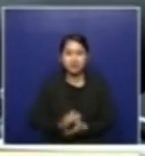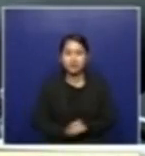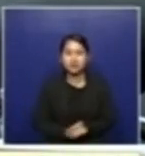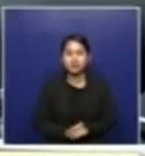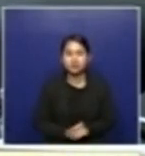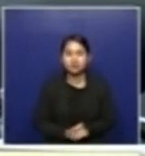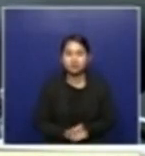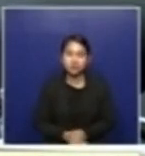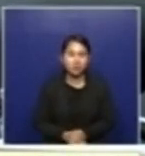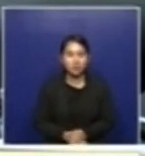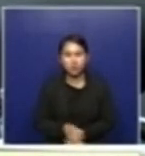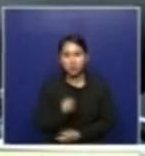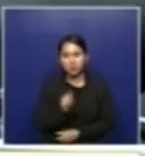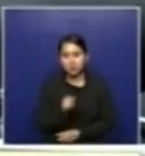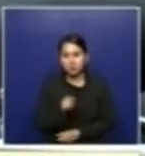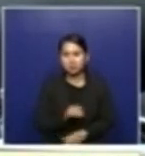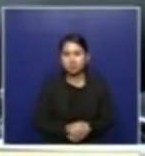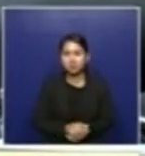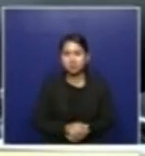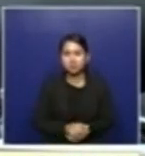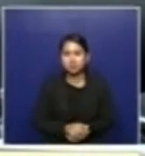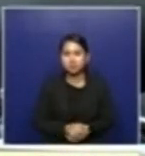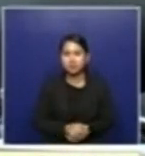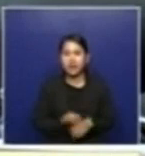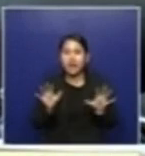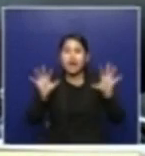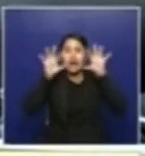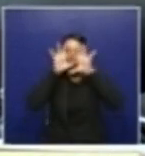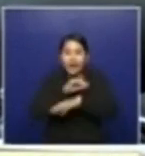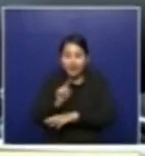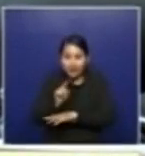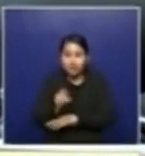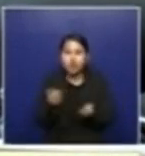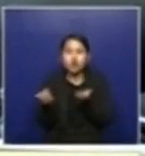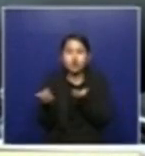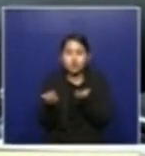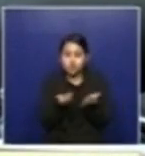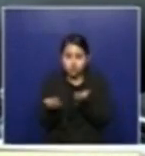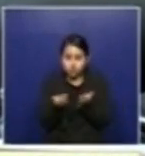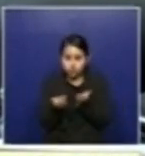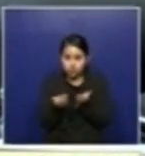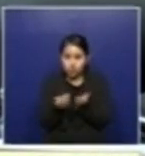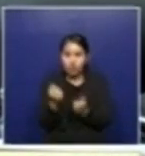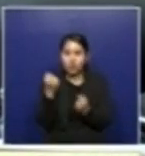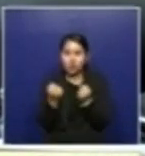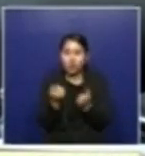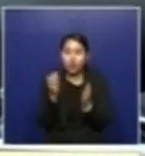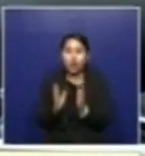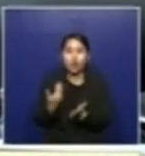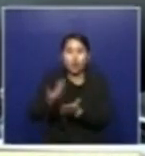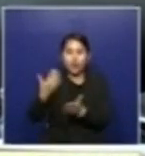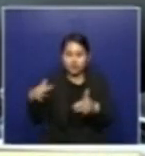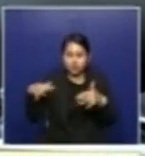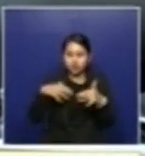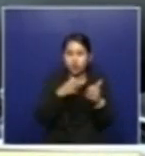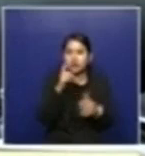คดีนี้นะครับไม่ต่างจากคดีบอสลูกกระทิงแดงหรอกครับคำถามผมว่าท่านนายกรัฐมนตรีเนี่ยท่านจะ